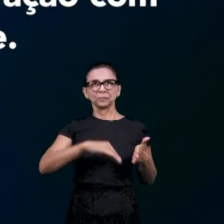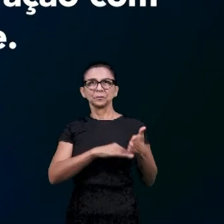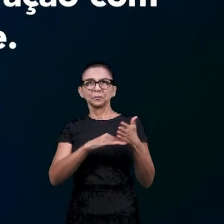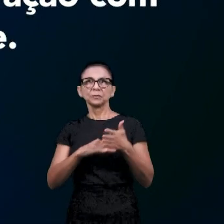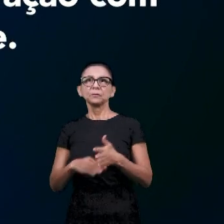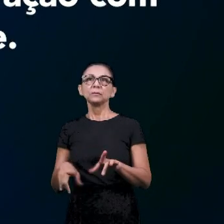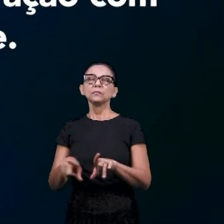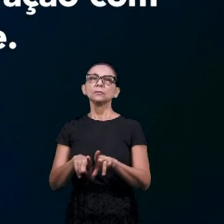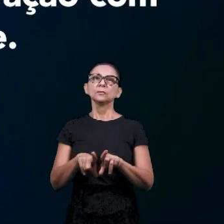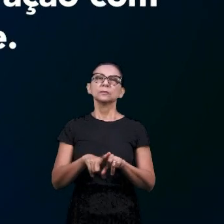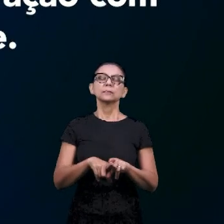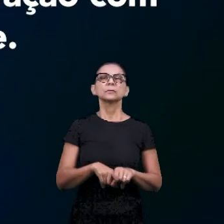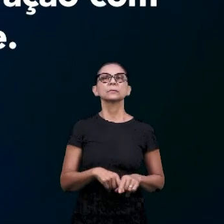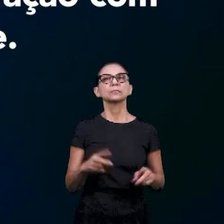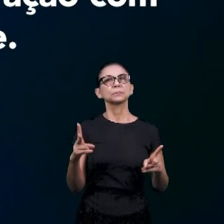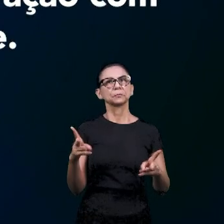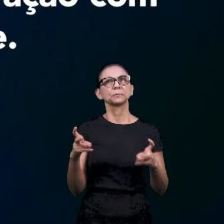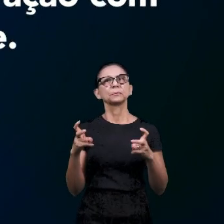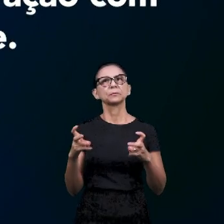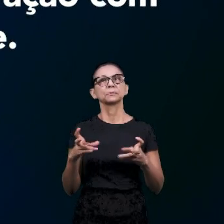parole que nous retrouvons,